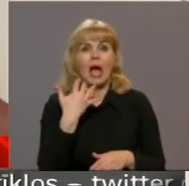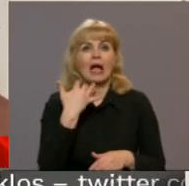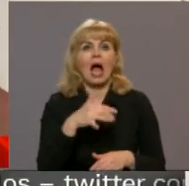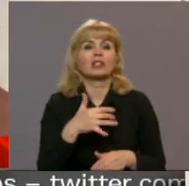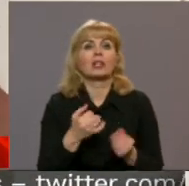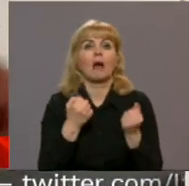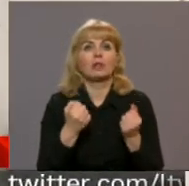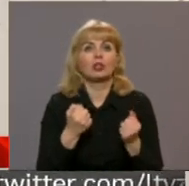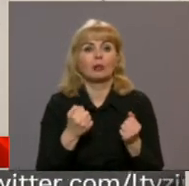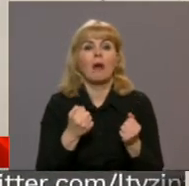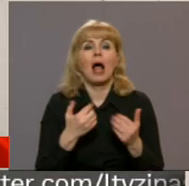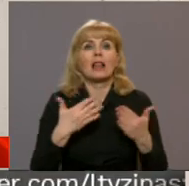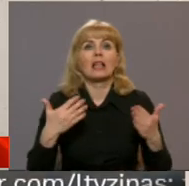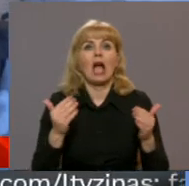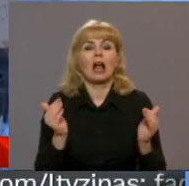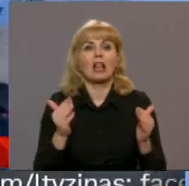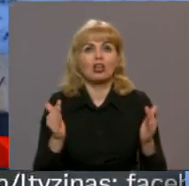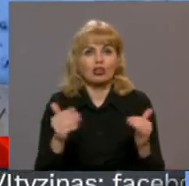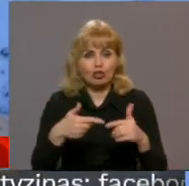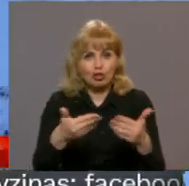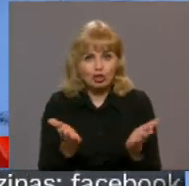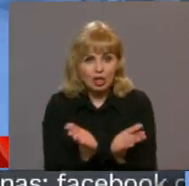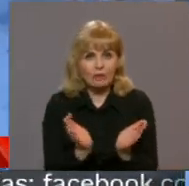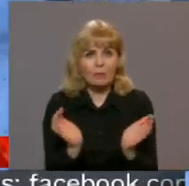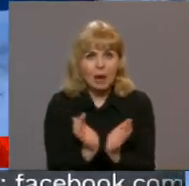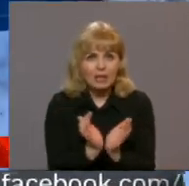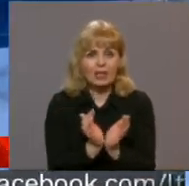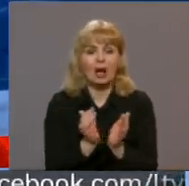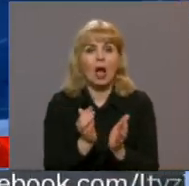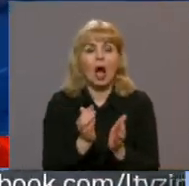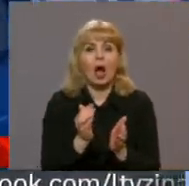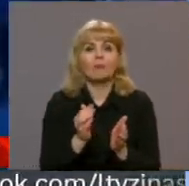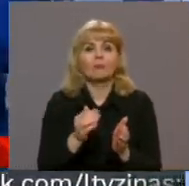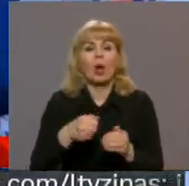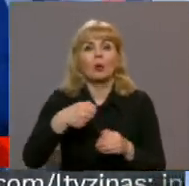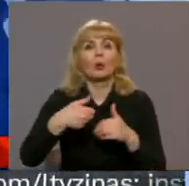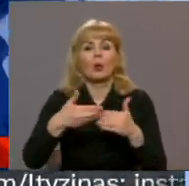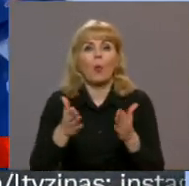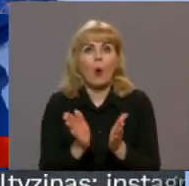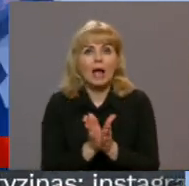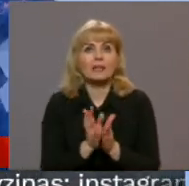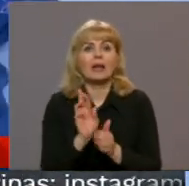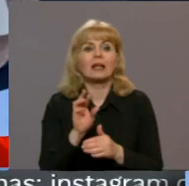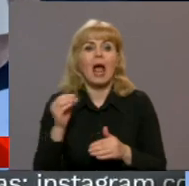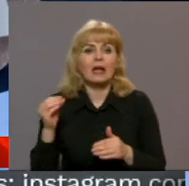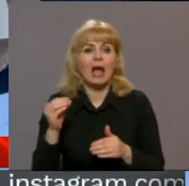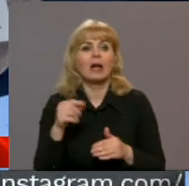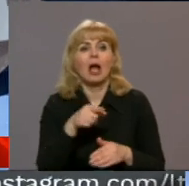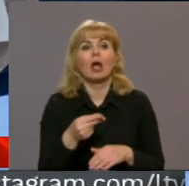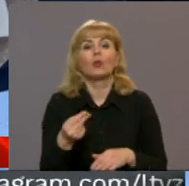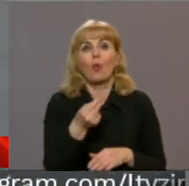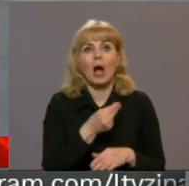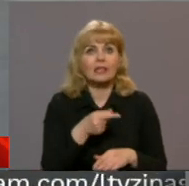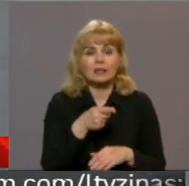Šobrīd ir lielais šķīvis, mazais šķīvis, groziņi un krekeri, jo mēs piekopjam bezatlikumu ražošanu. Tas nozīmē, ka